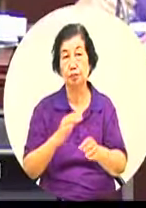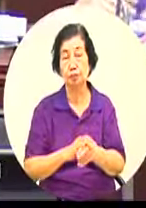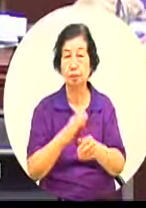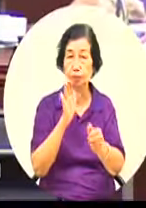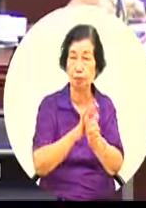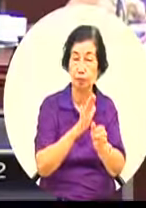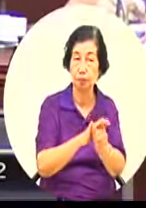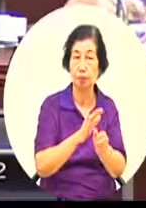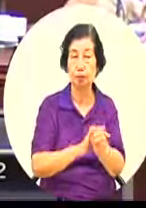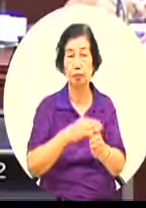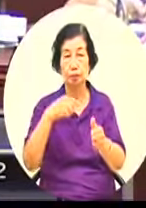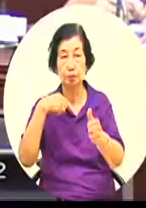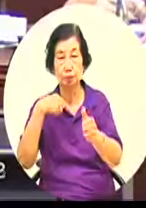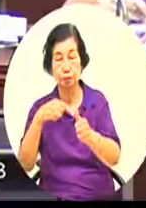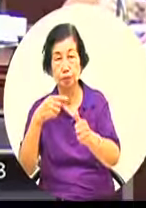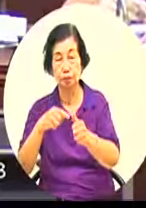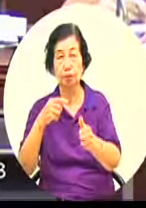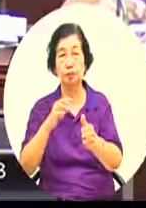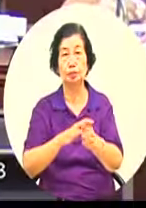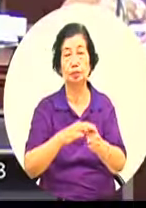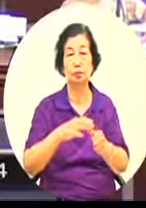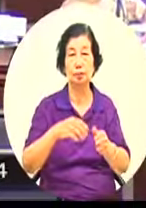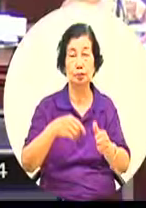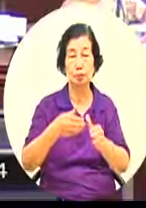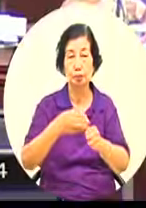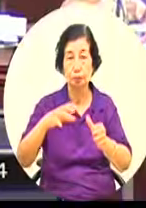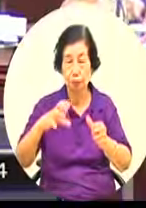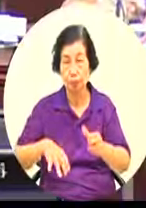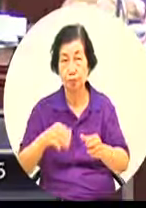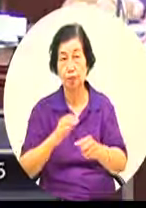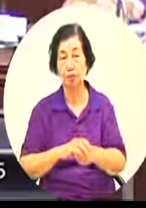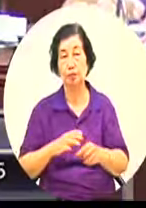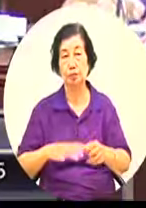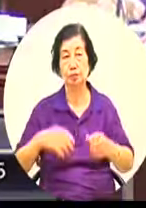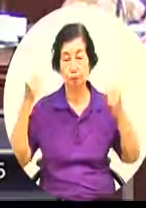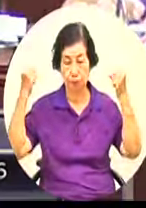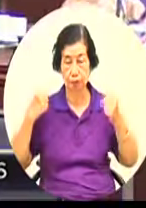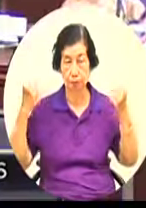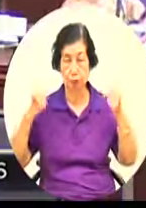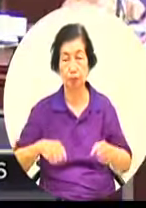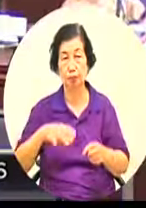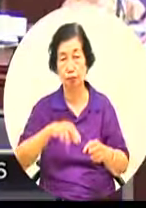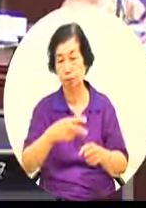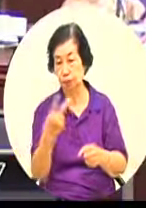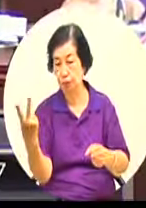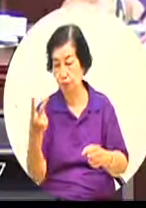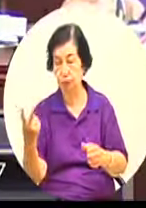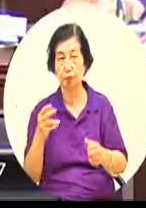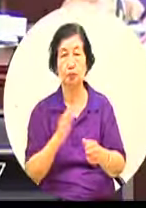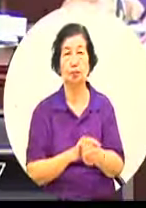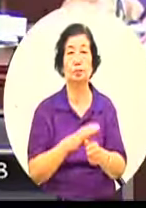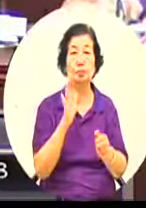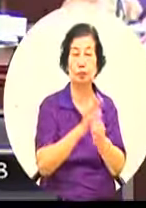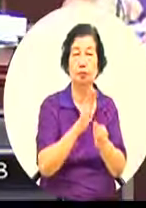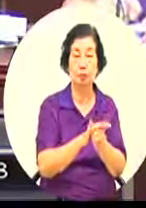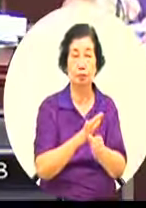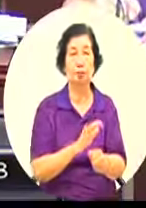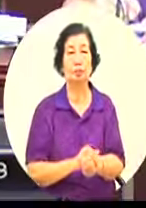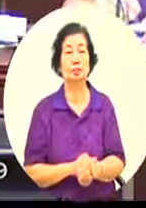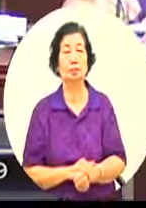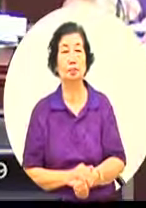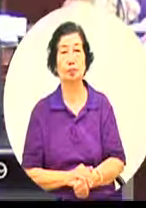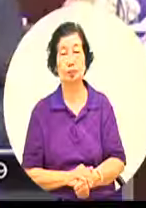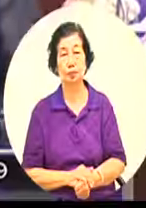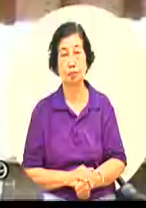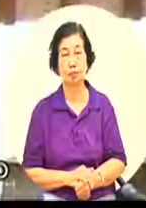教育部申请经费，教育部或者是体育署申请来益助我们学校。 好， 大概只能用这个方式来处理。 好，感